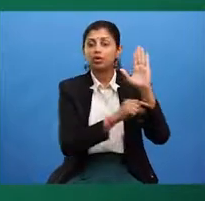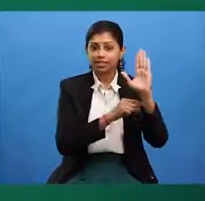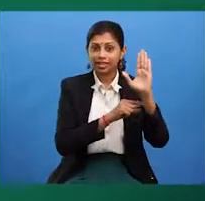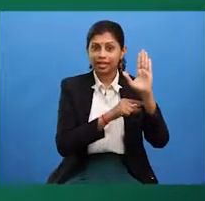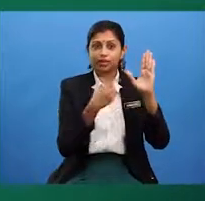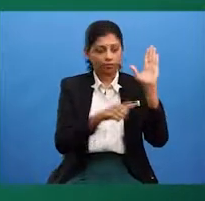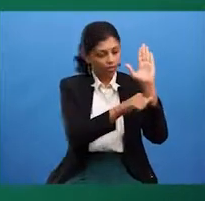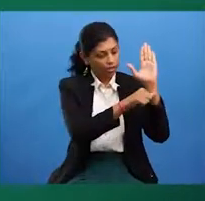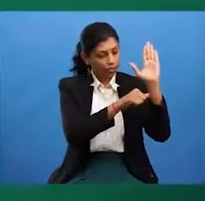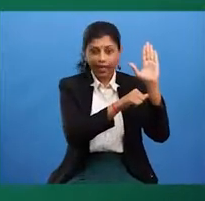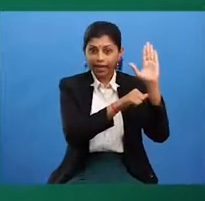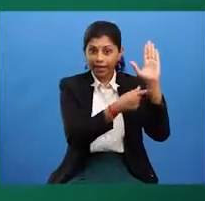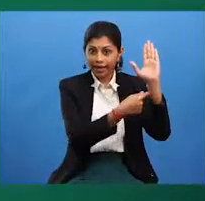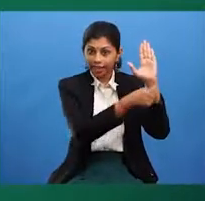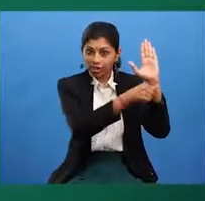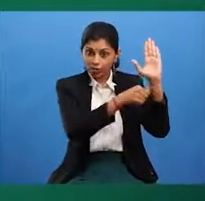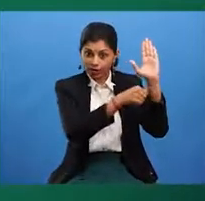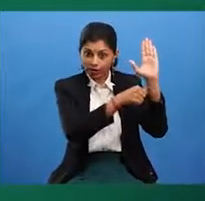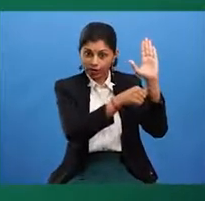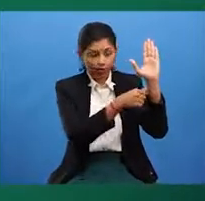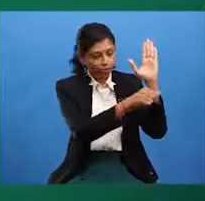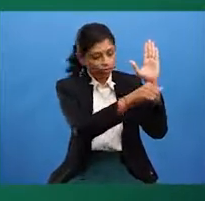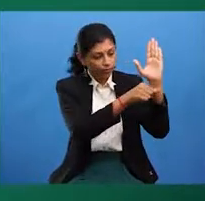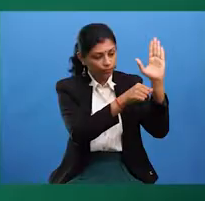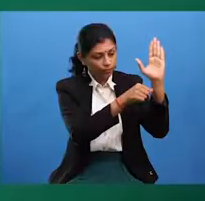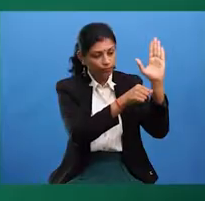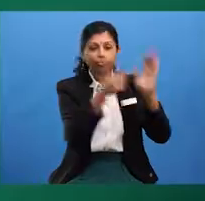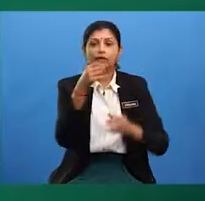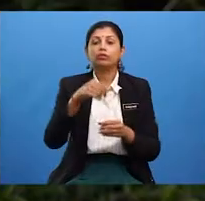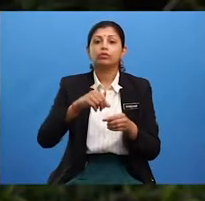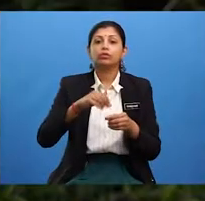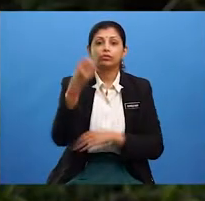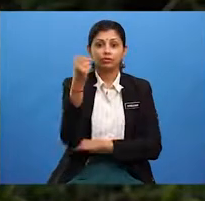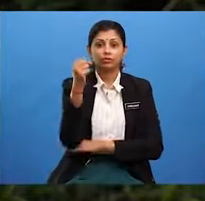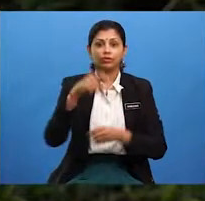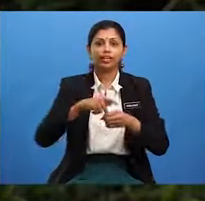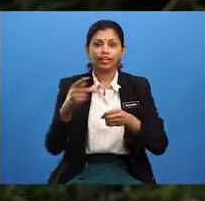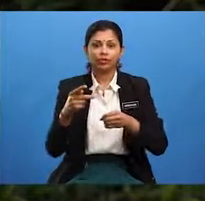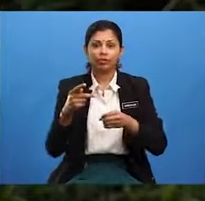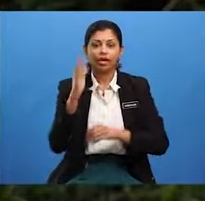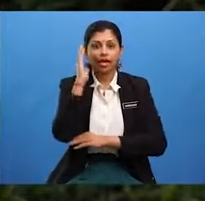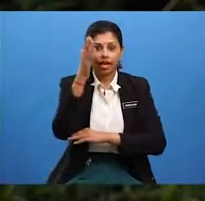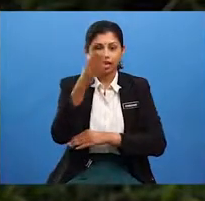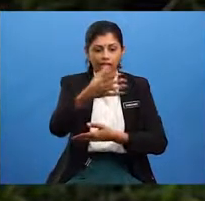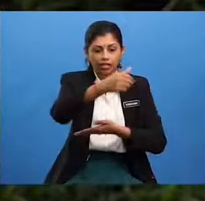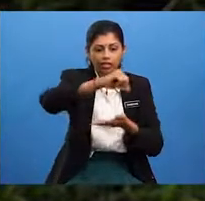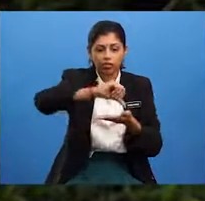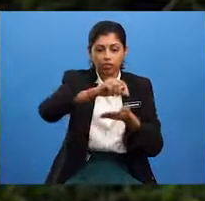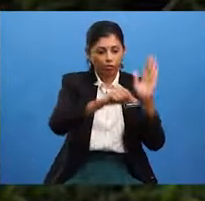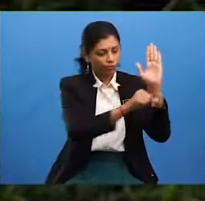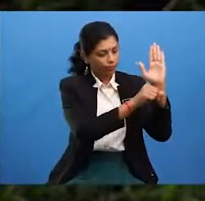ditorek. Susu getah yang mengalir keluar akan dikumpulkan dalam mangkuk takungan